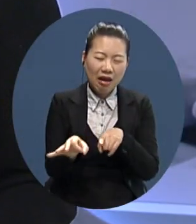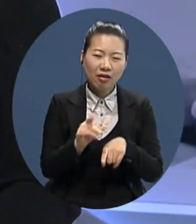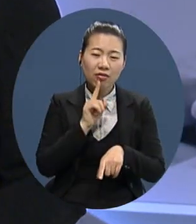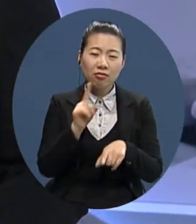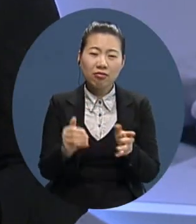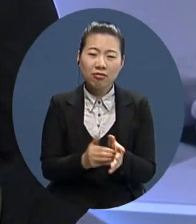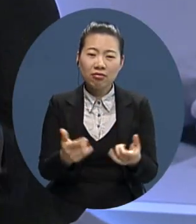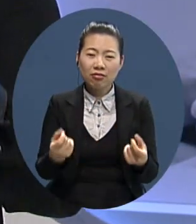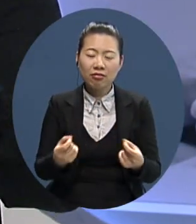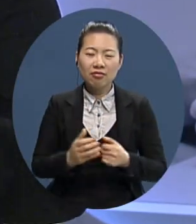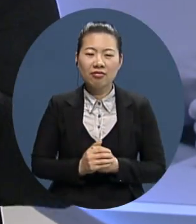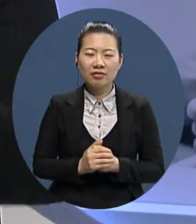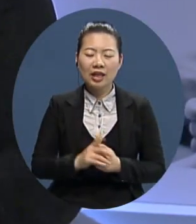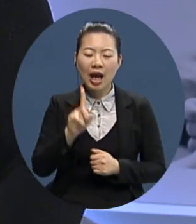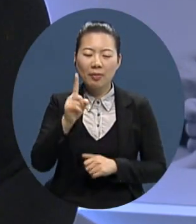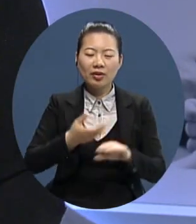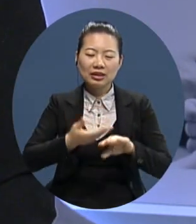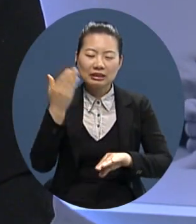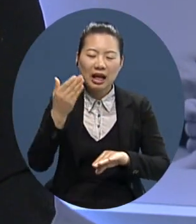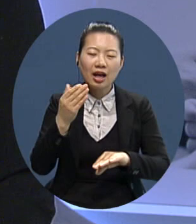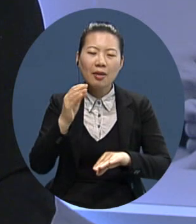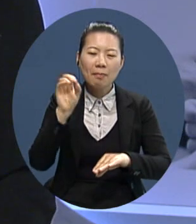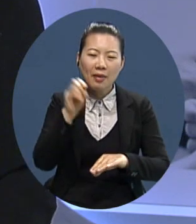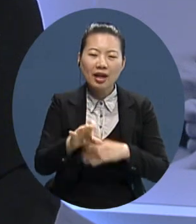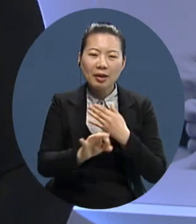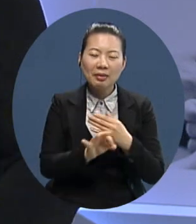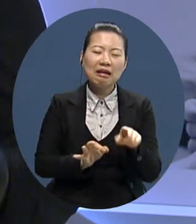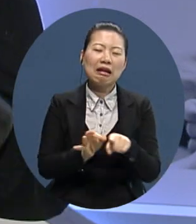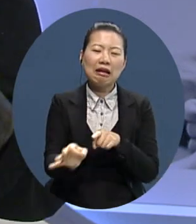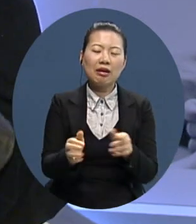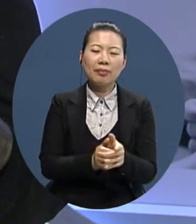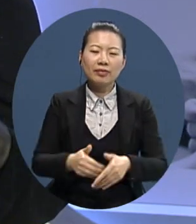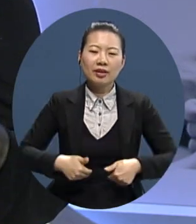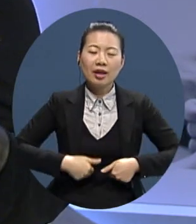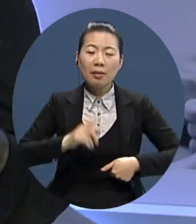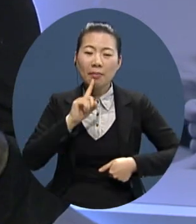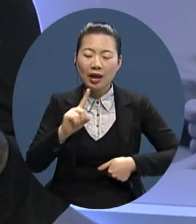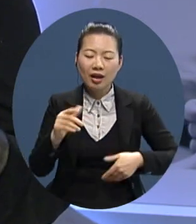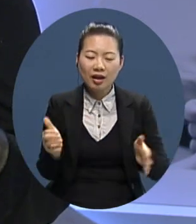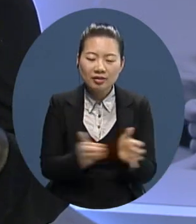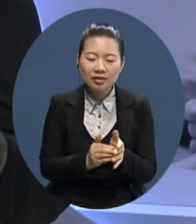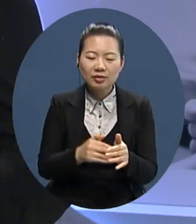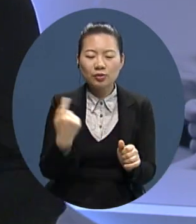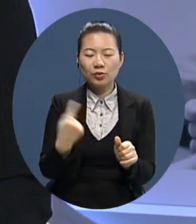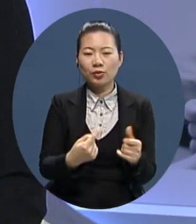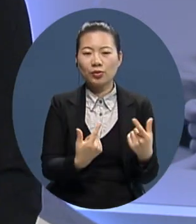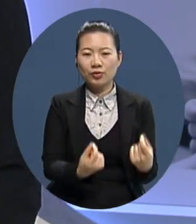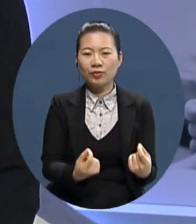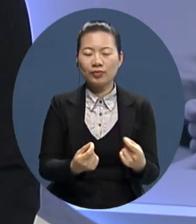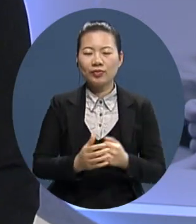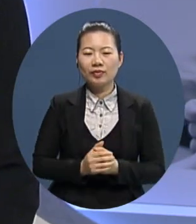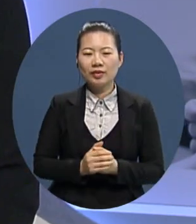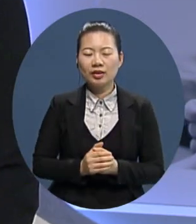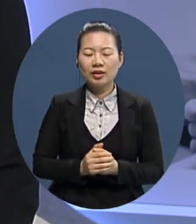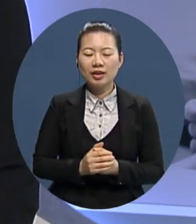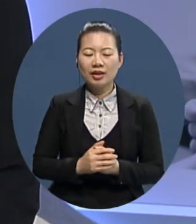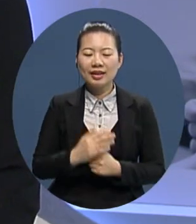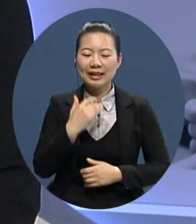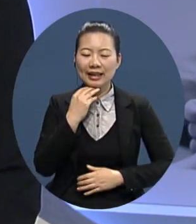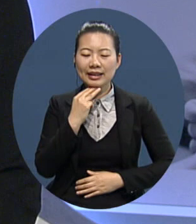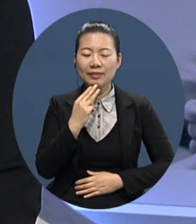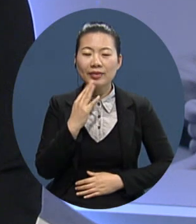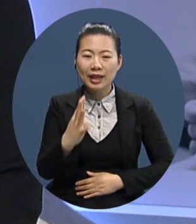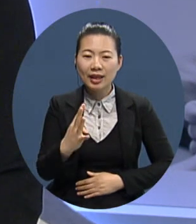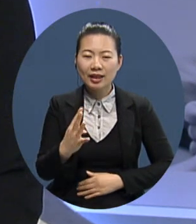한번 이상이면 잔소리인 겁니다. 필요한 얘기를 딱 해주는 건 교육입니다. 특히 한 3, 4세